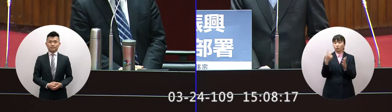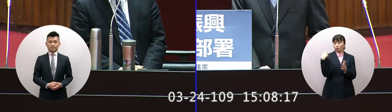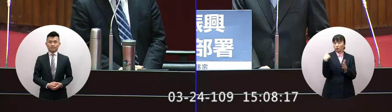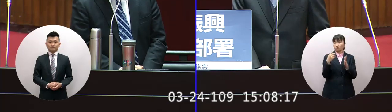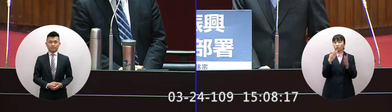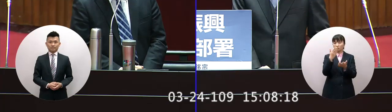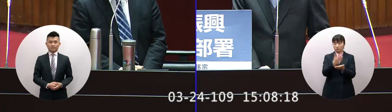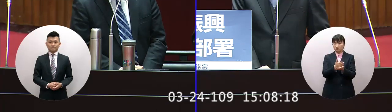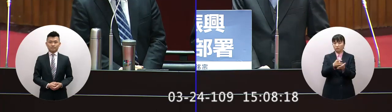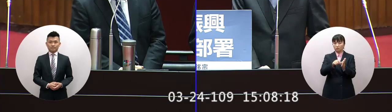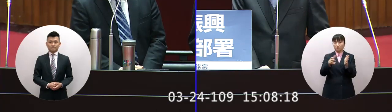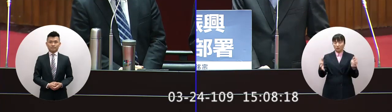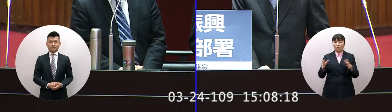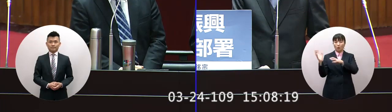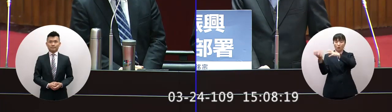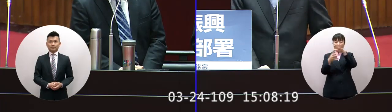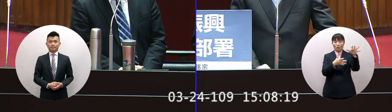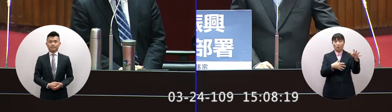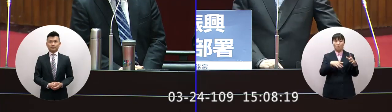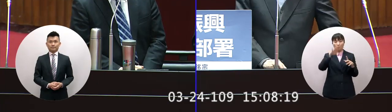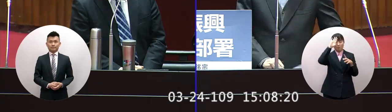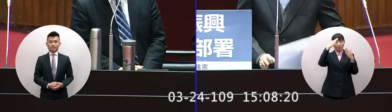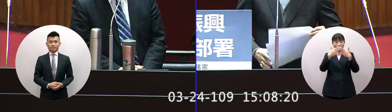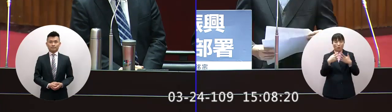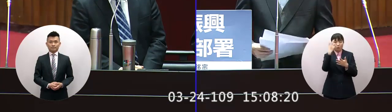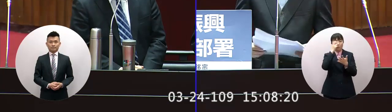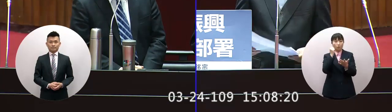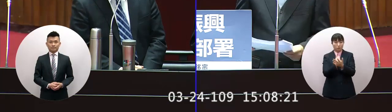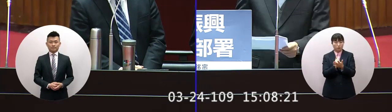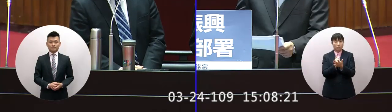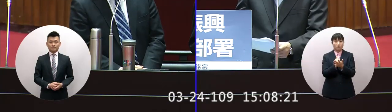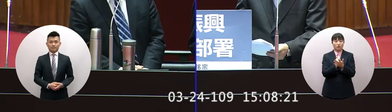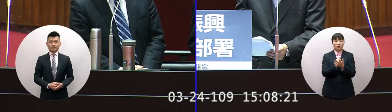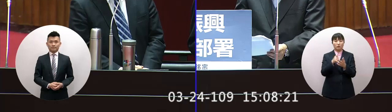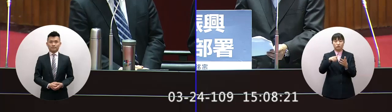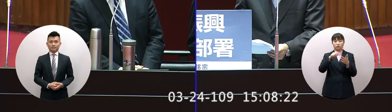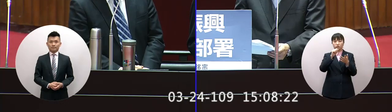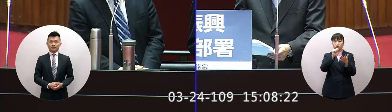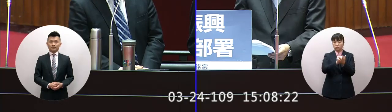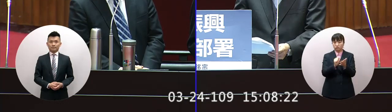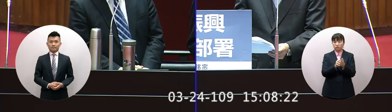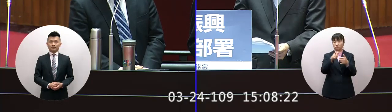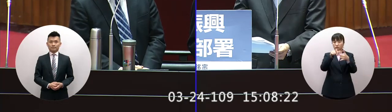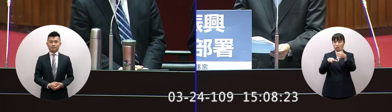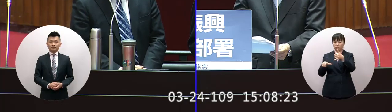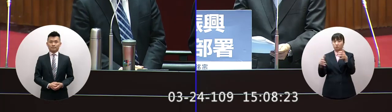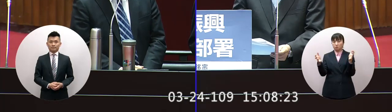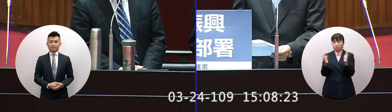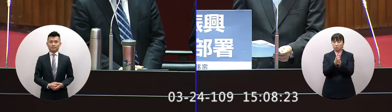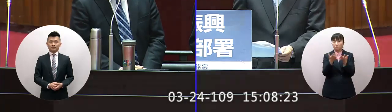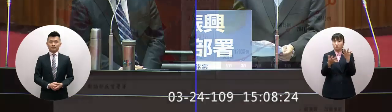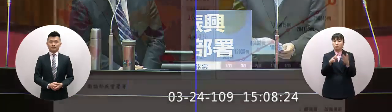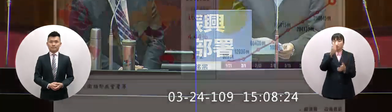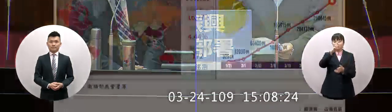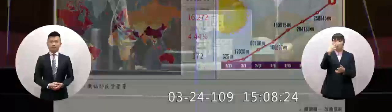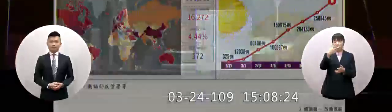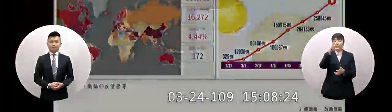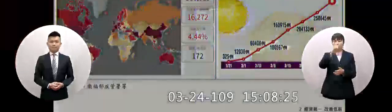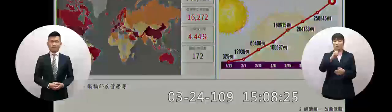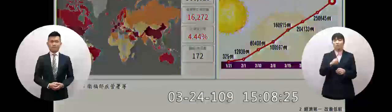天，整个世界上的确认的个案将近